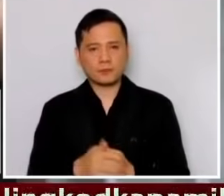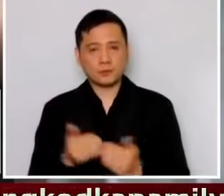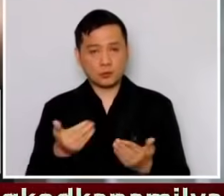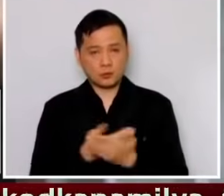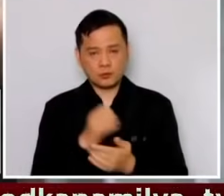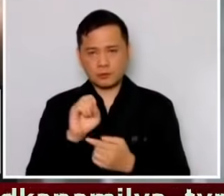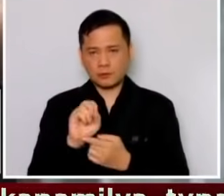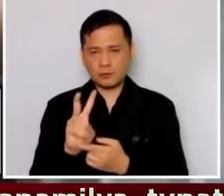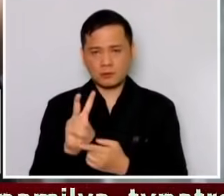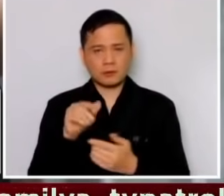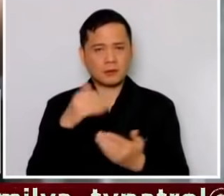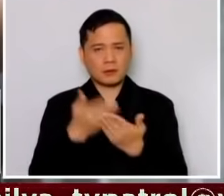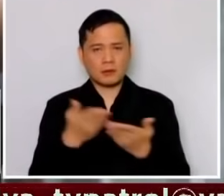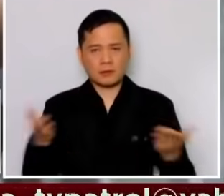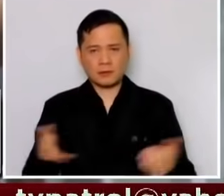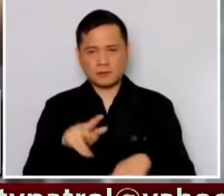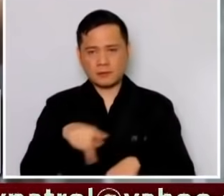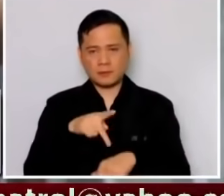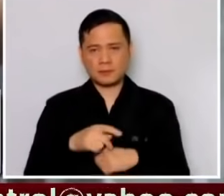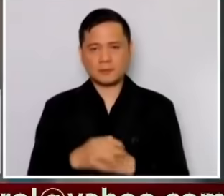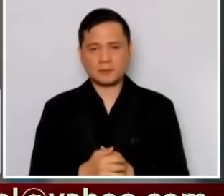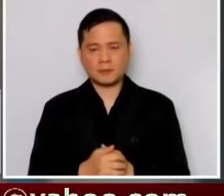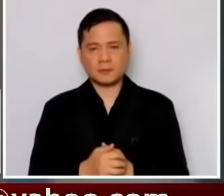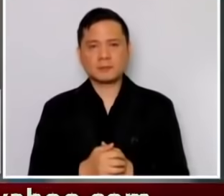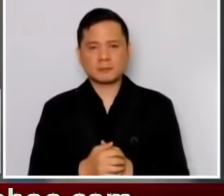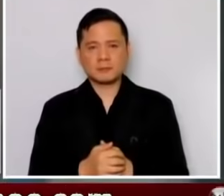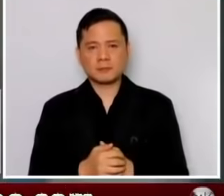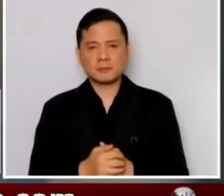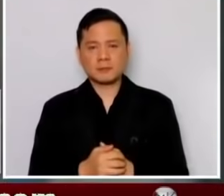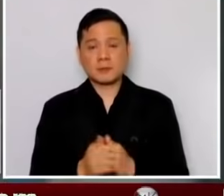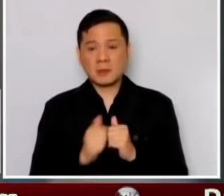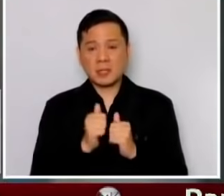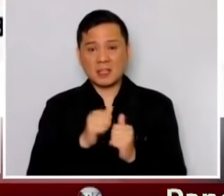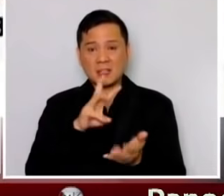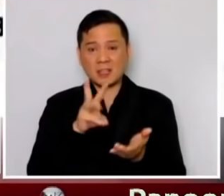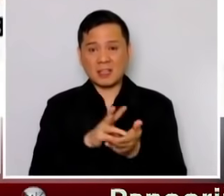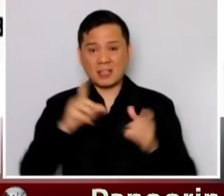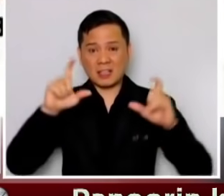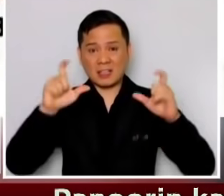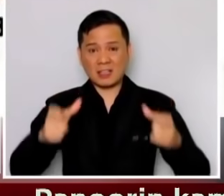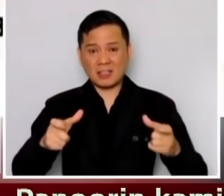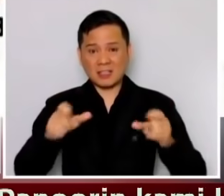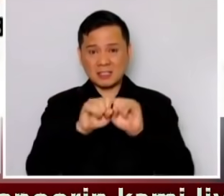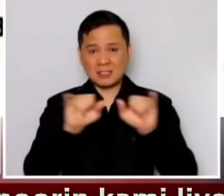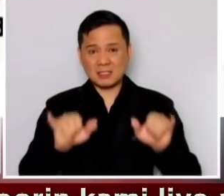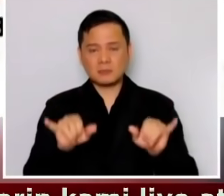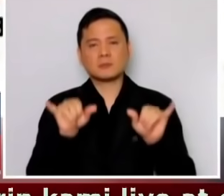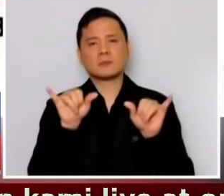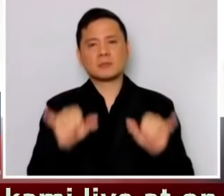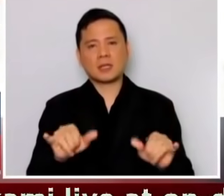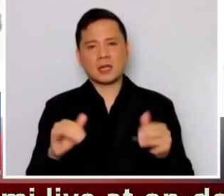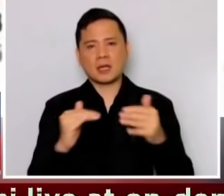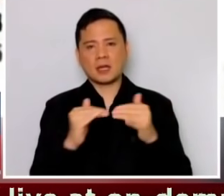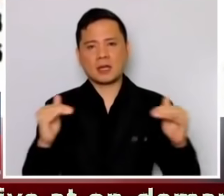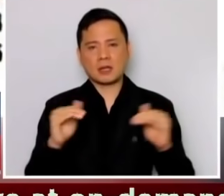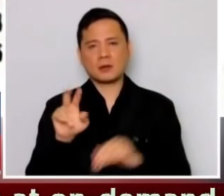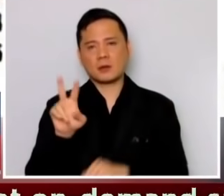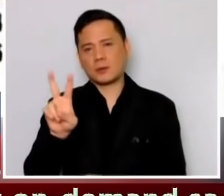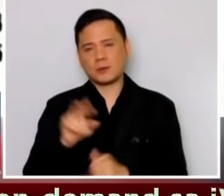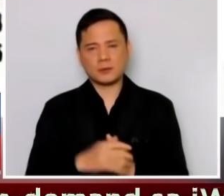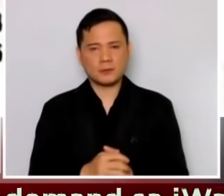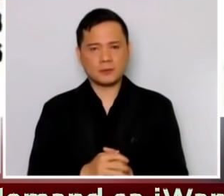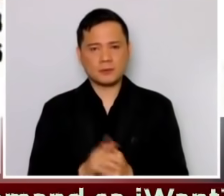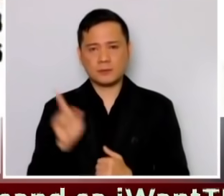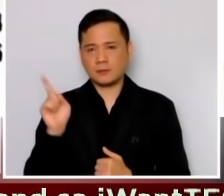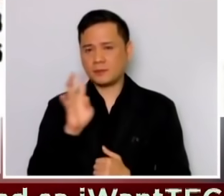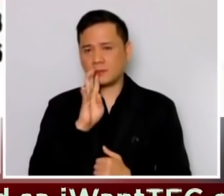mainam para sa kanya na manatili sa Alert Level 2 ang Pilipinas. Para sa atin, dapat siguro tama lang manatili muna